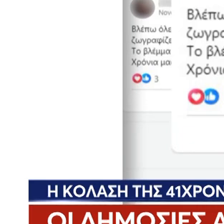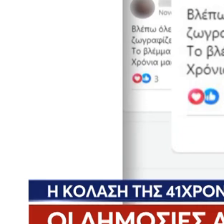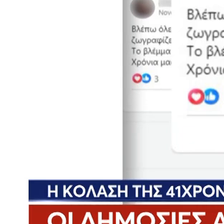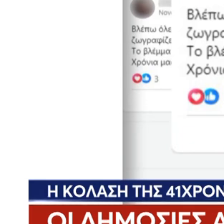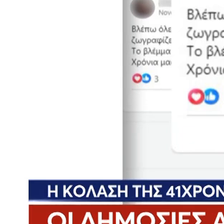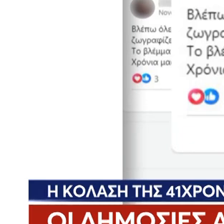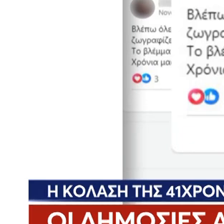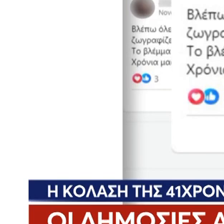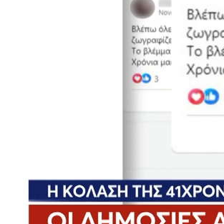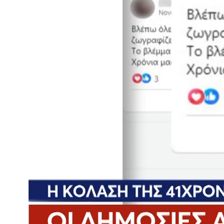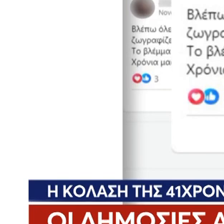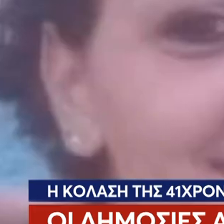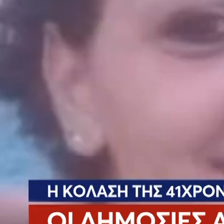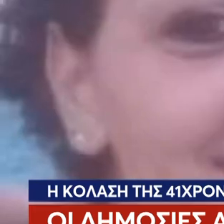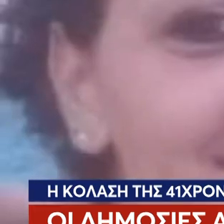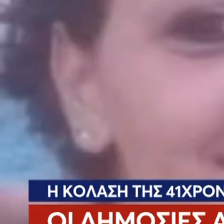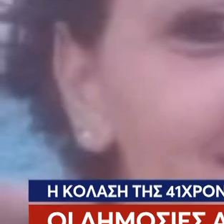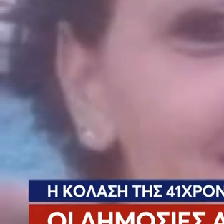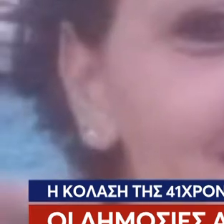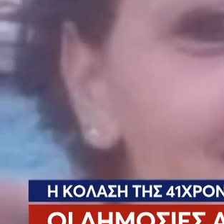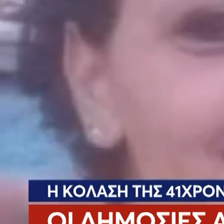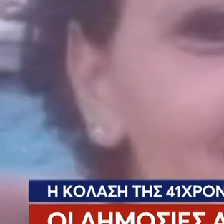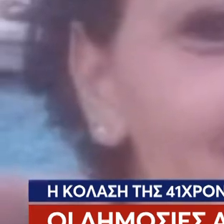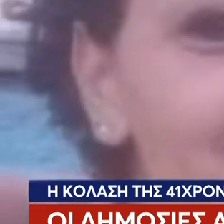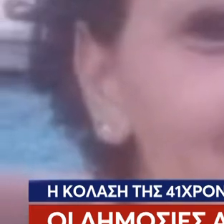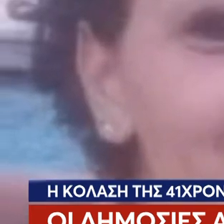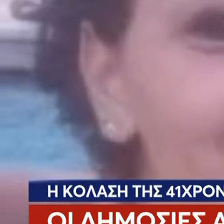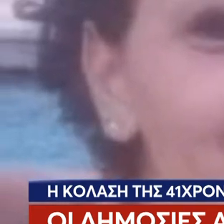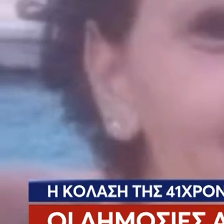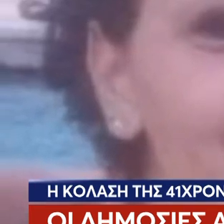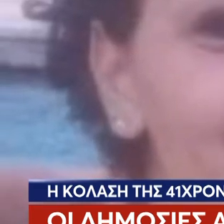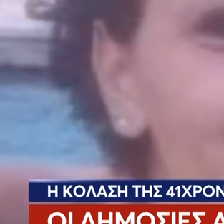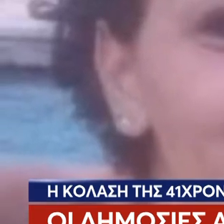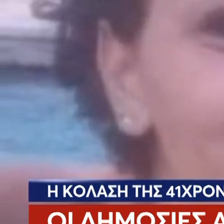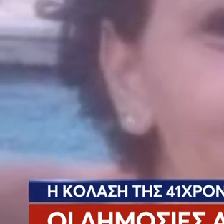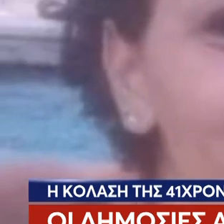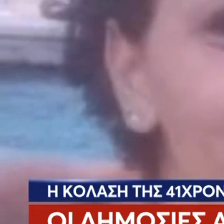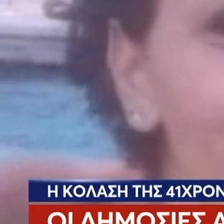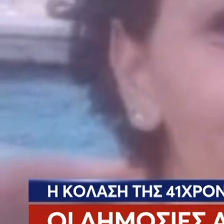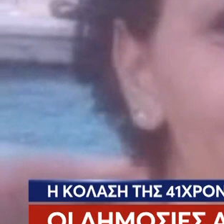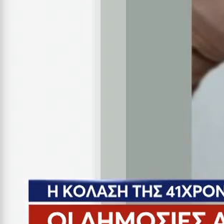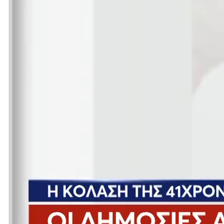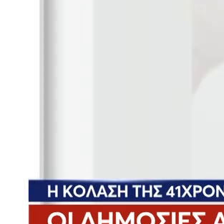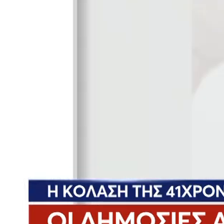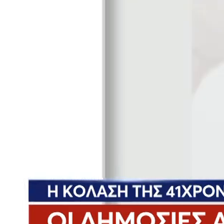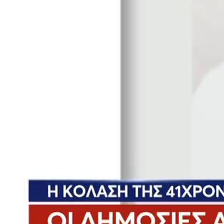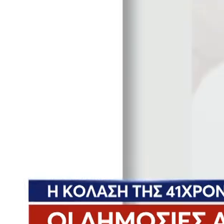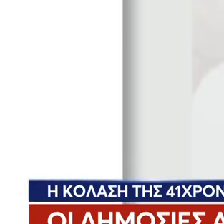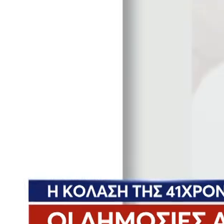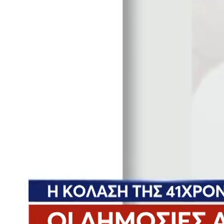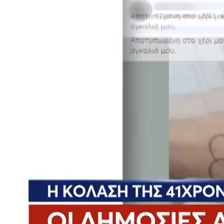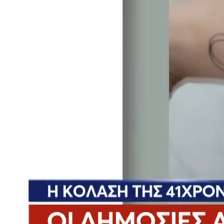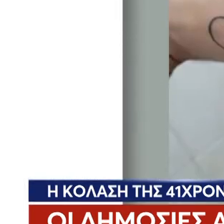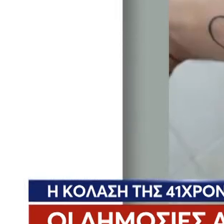κόσμο. Χρόνια μας πολλά, καρδιά μου. Μέχρι τατουάζ στο χέρι του είχε κάνει το όνομά της για να την έχει, όπως έλεγε, για πάντα στην αγκαλιά